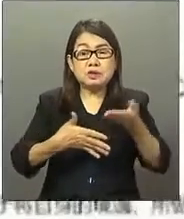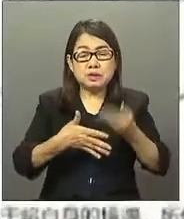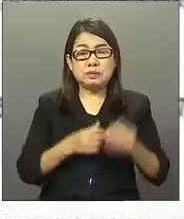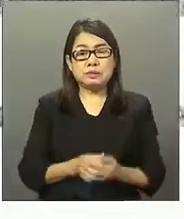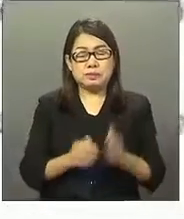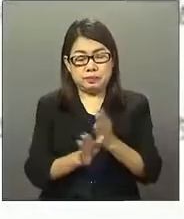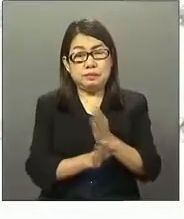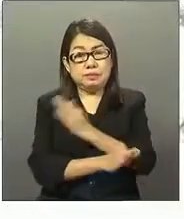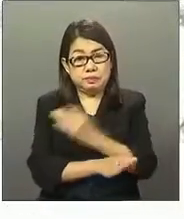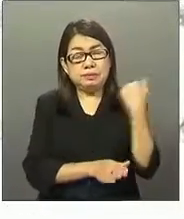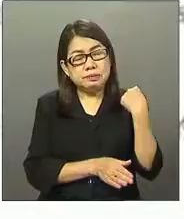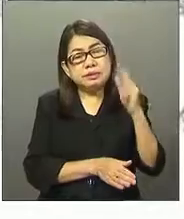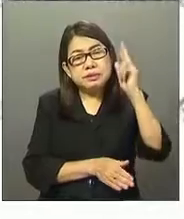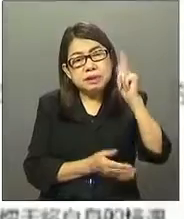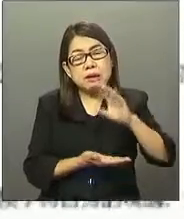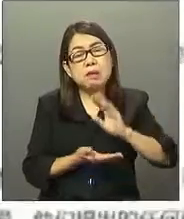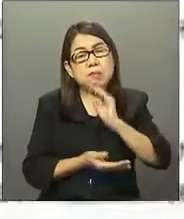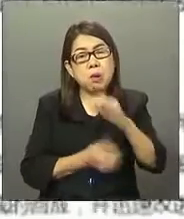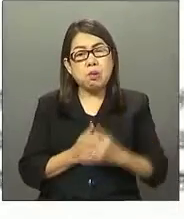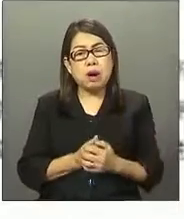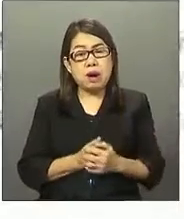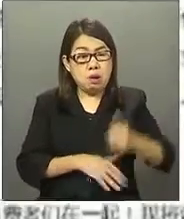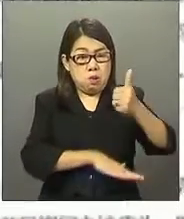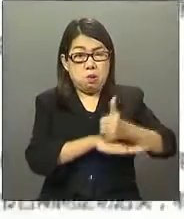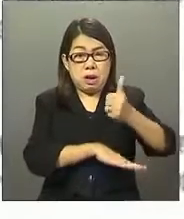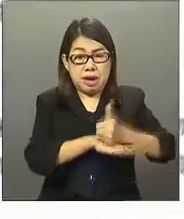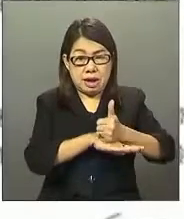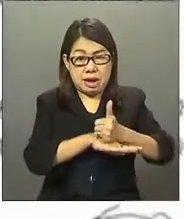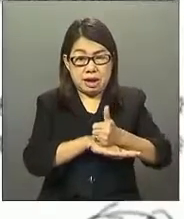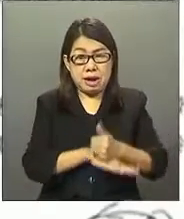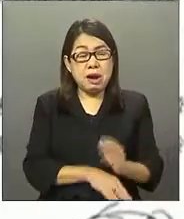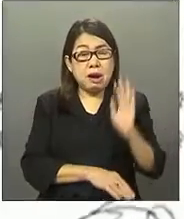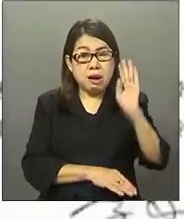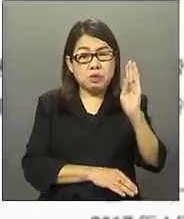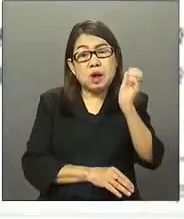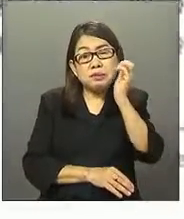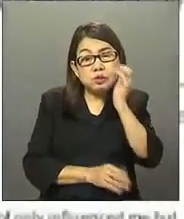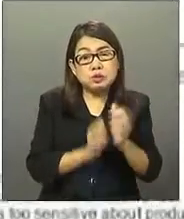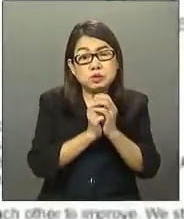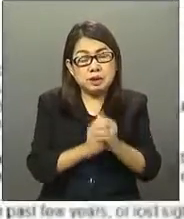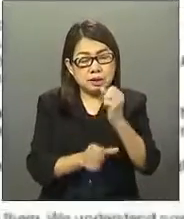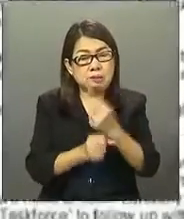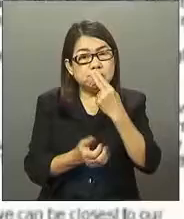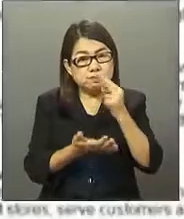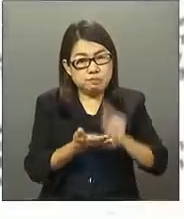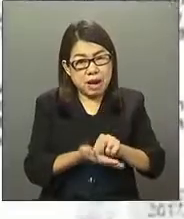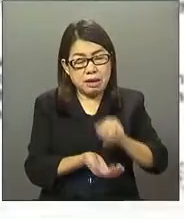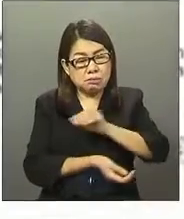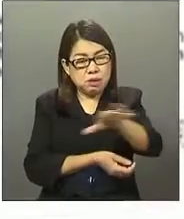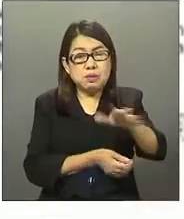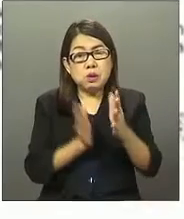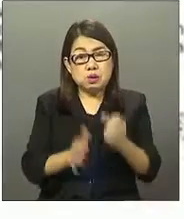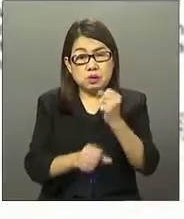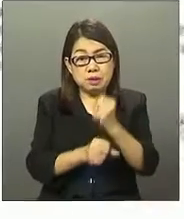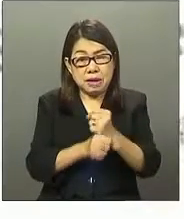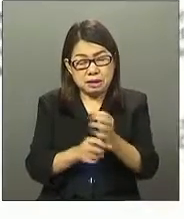านี้มีรายงานว่า CEO ของหัวเว่ยออกจดหมายถึงพนักงานในบริษัทชี้แจงการถอดโฆษณาหน่วยความจ